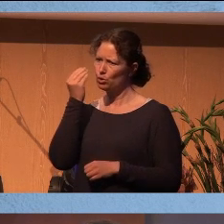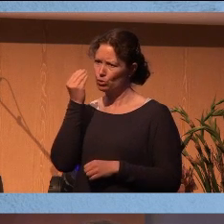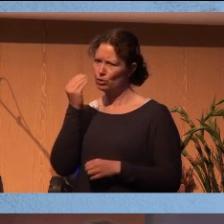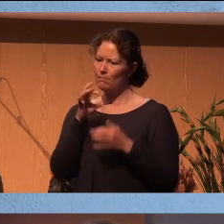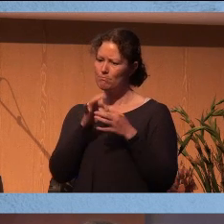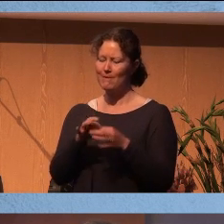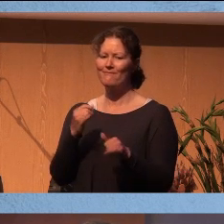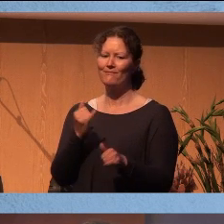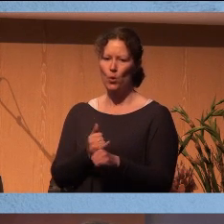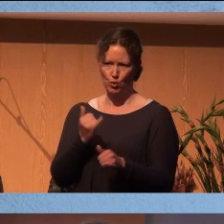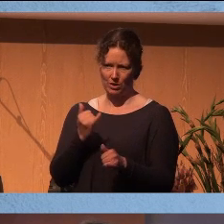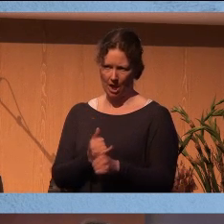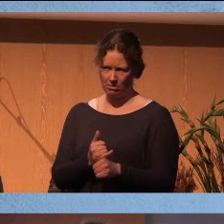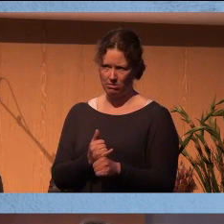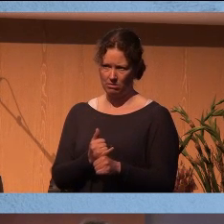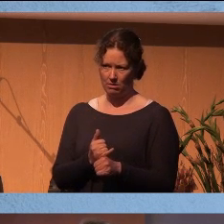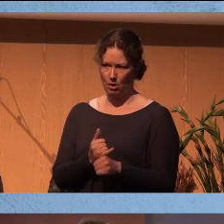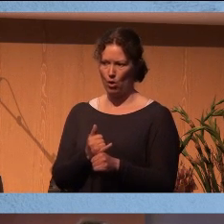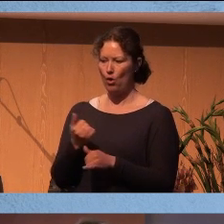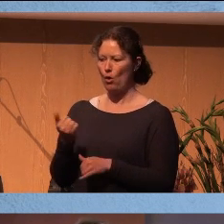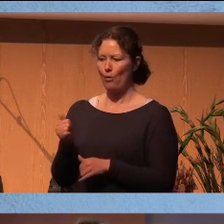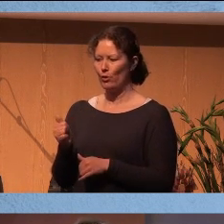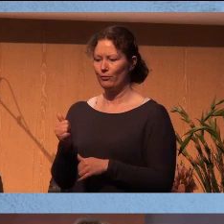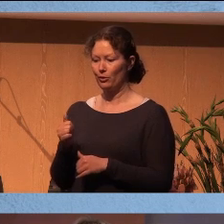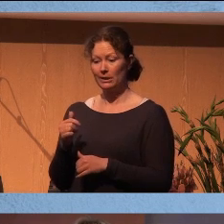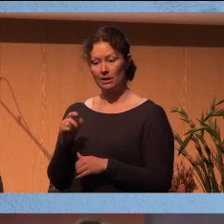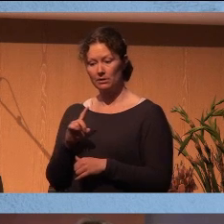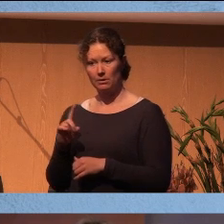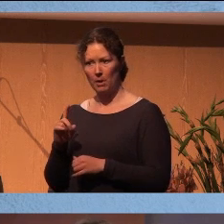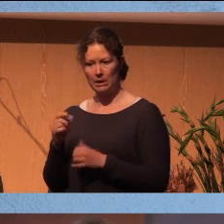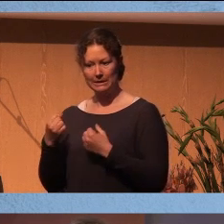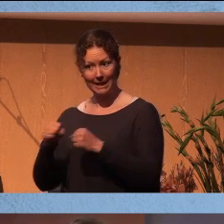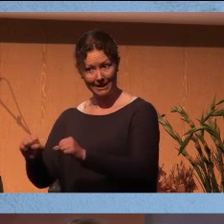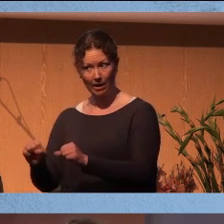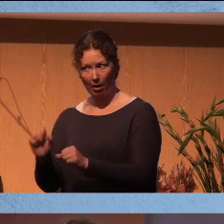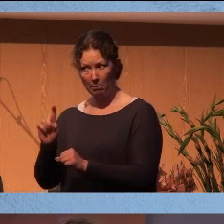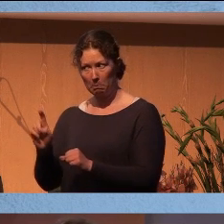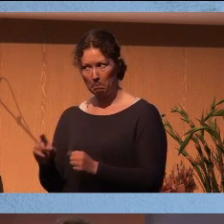om hvordan. Så hvorfor ikke bare sette I gang?